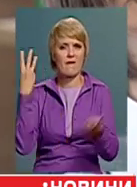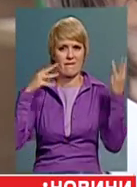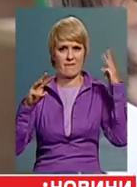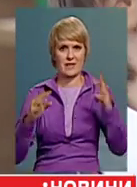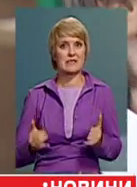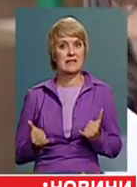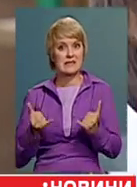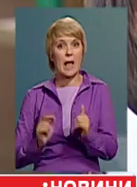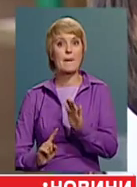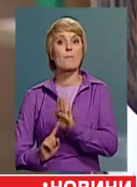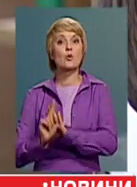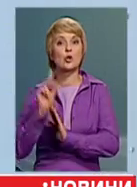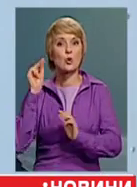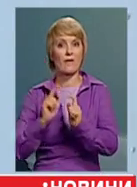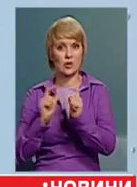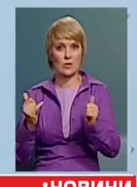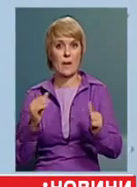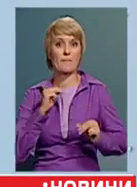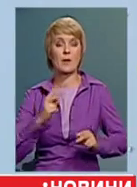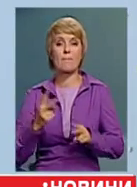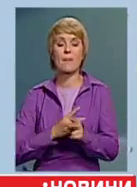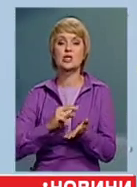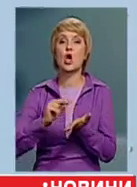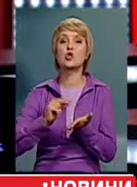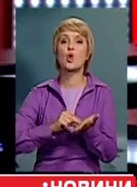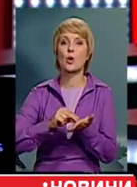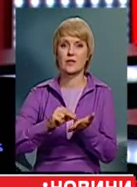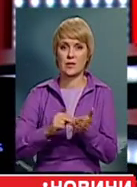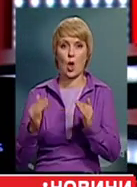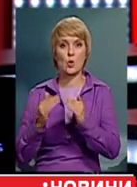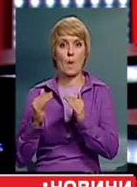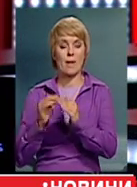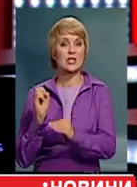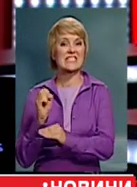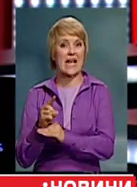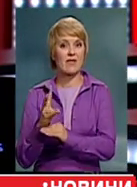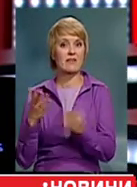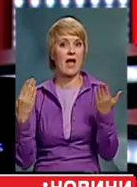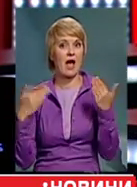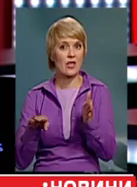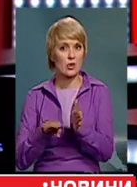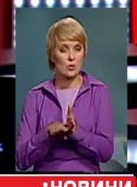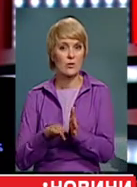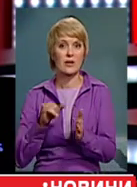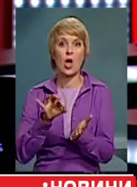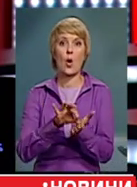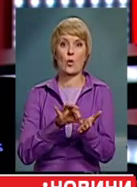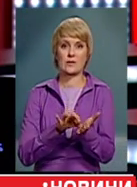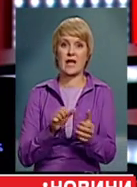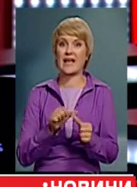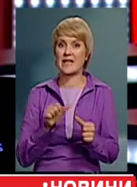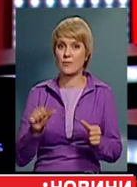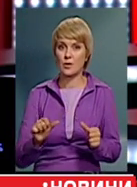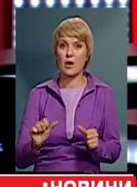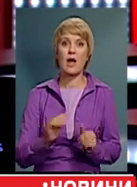початкової школи. Вона тепер працюватиме без чорнил, домашніх завдань на канікули та оцінок. Крім того, Міносвіти дозволило першачкам